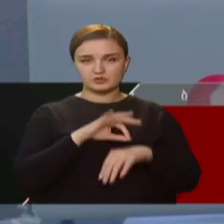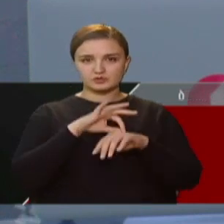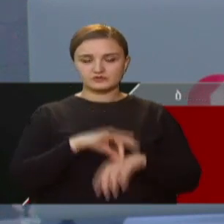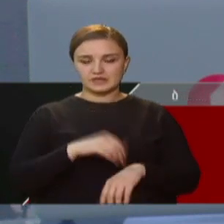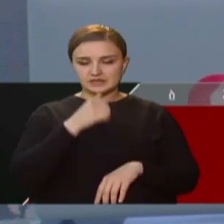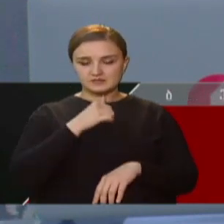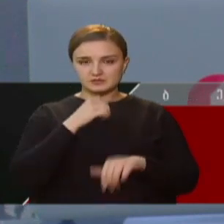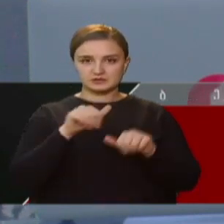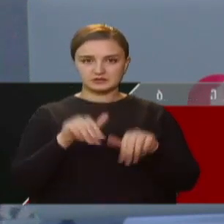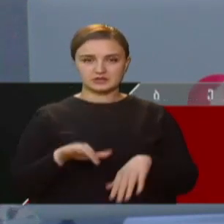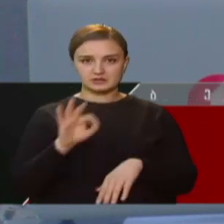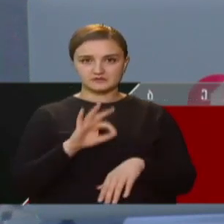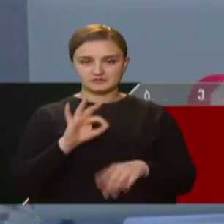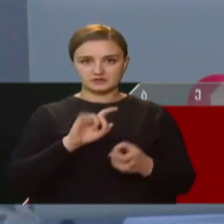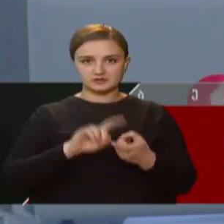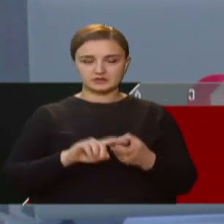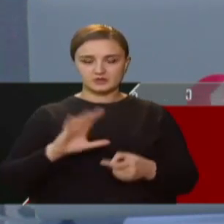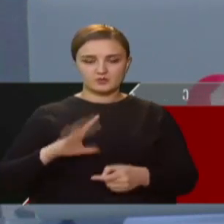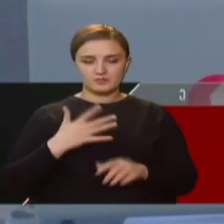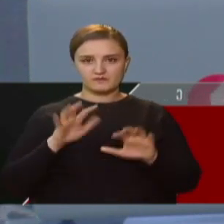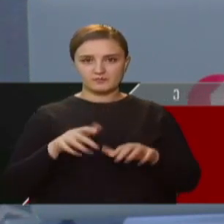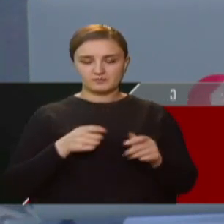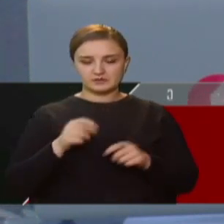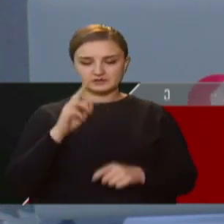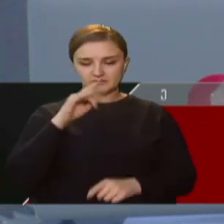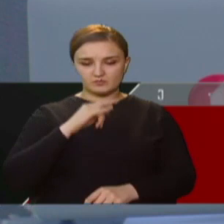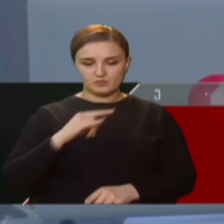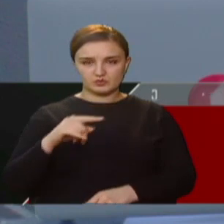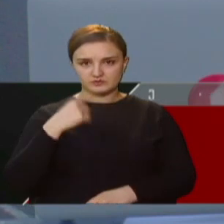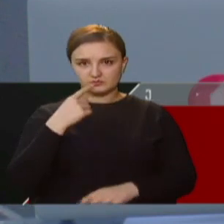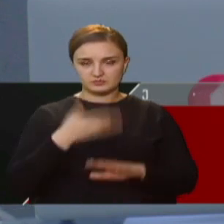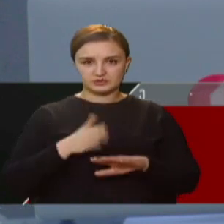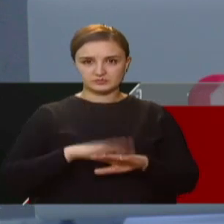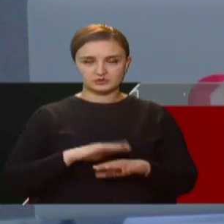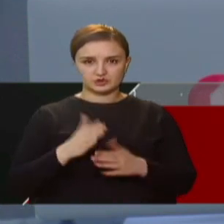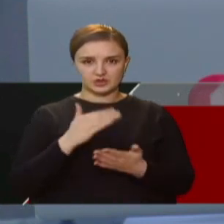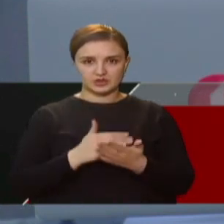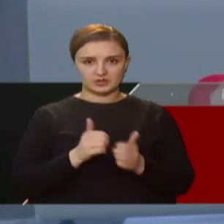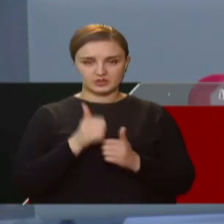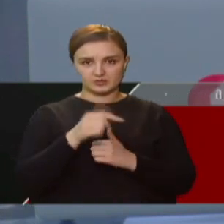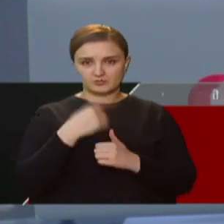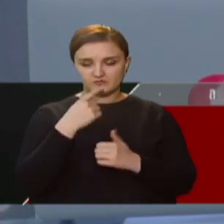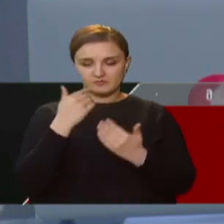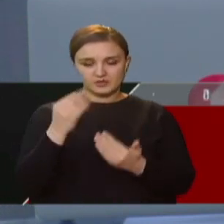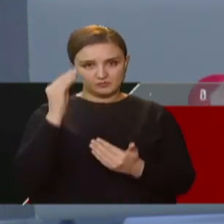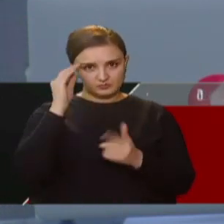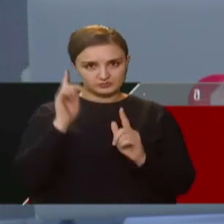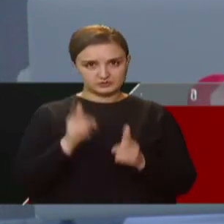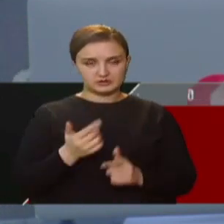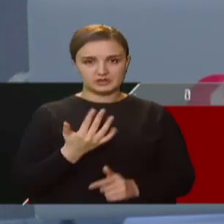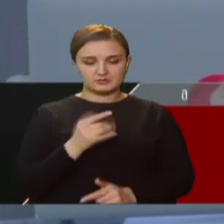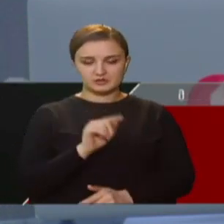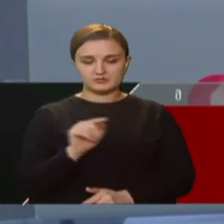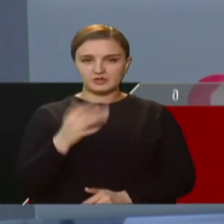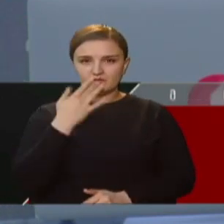arabuli expertizis dascunaze dar nobit. Ex președintele măutzam vlaze sau probendam zimeșe de câps prognozire ben. Mat poziția ziziereps ram denit me